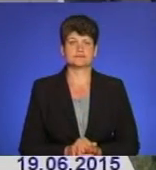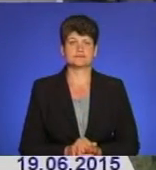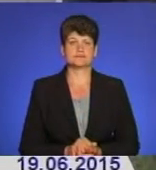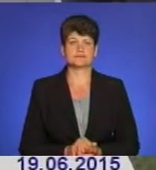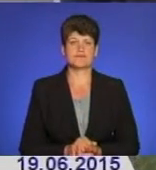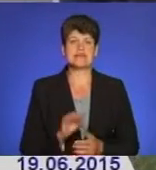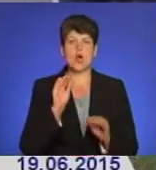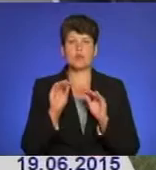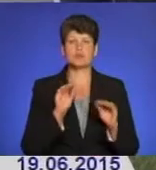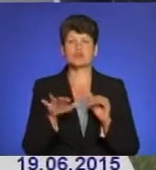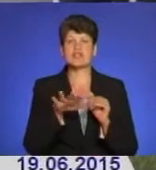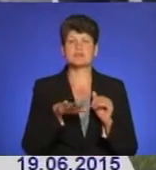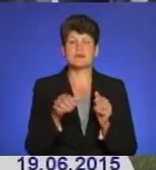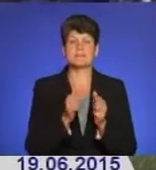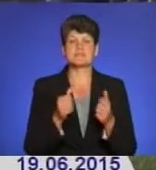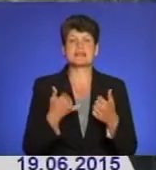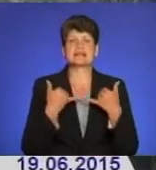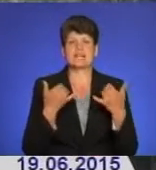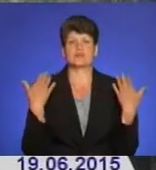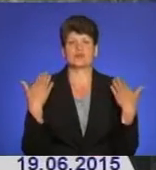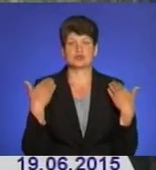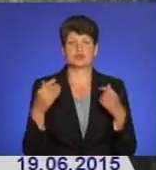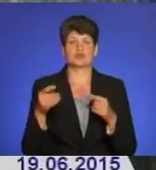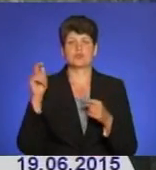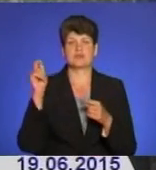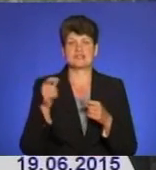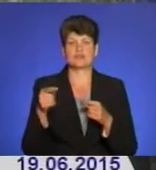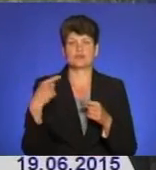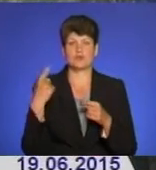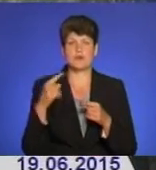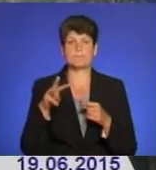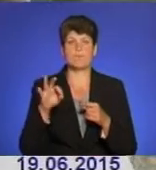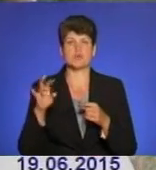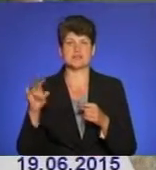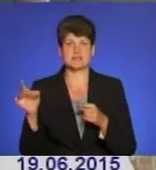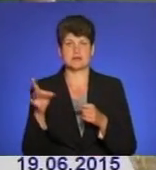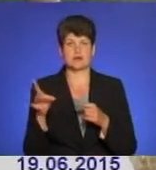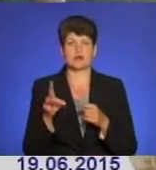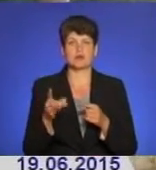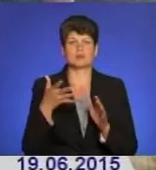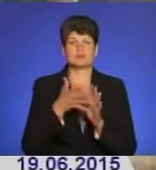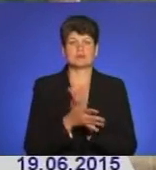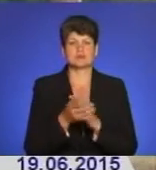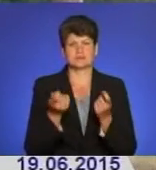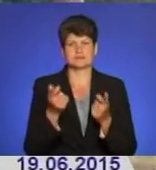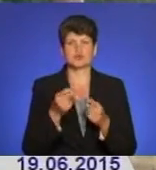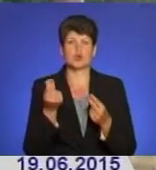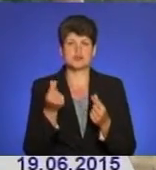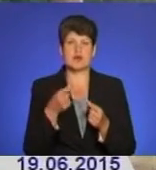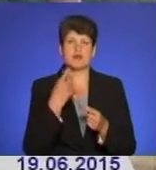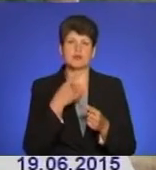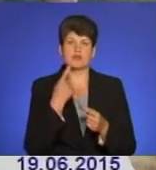На облаштування площадки для відпочинку при в'їзді в Тернопільську область через Монастирийський район пішло небагато коштів. Проте, мовив